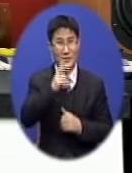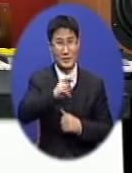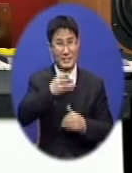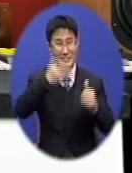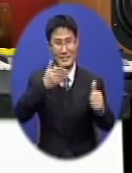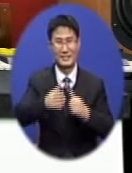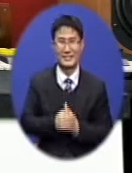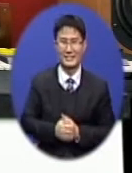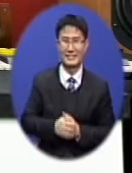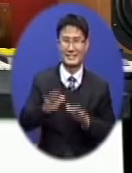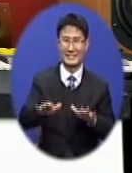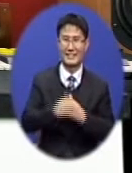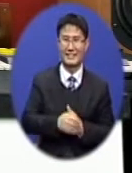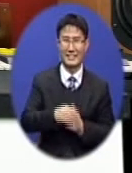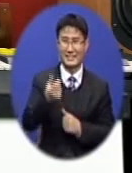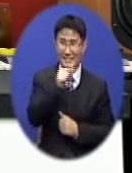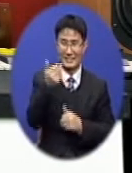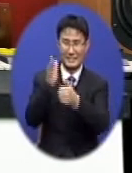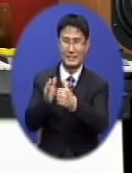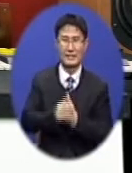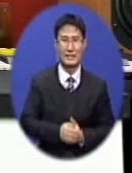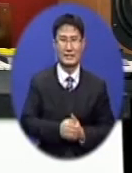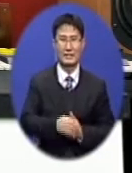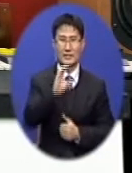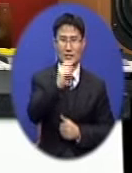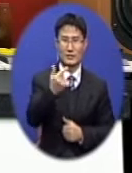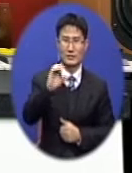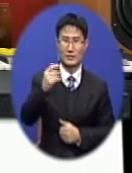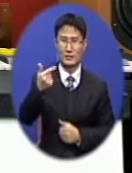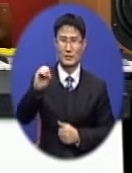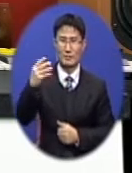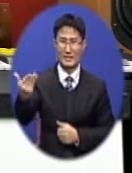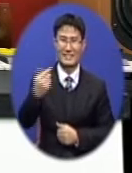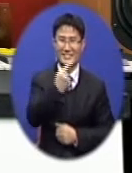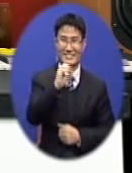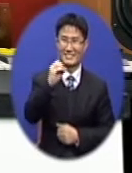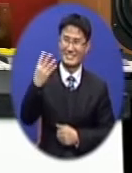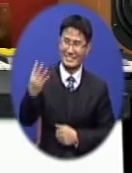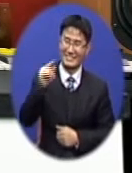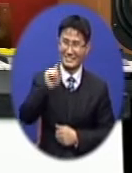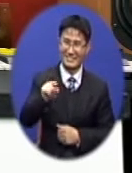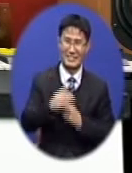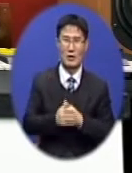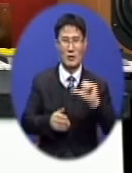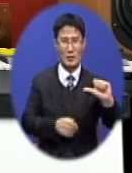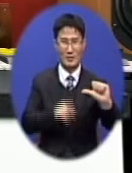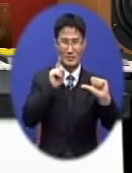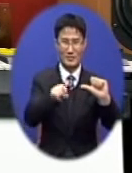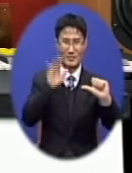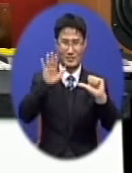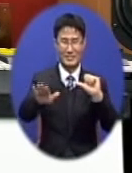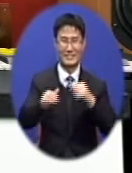불러주세요. 네. 자, 안내해 주세요. 우리 네. ARS 060608에 1004번 누르시고 예, 5번